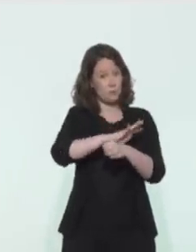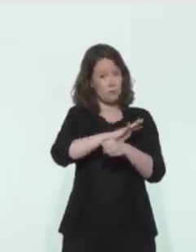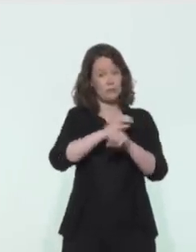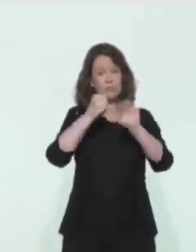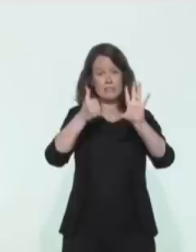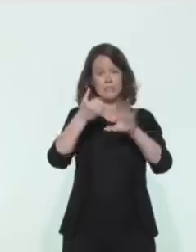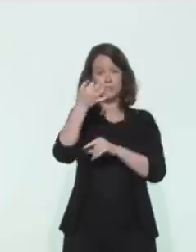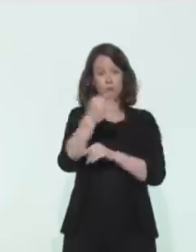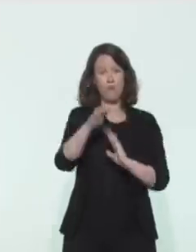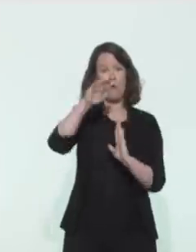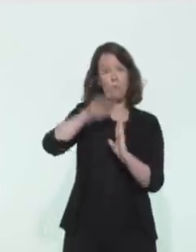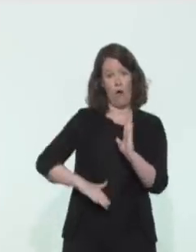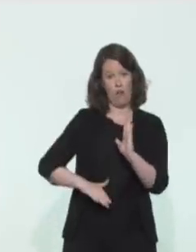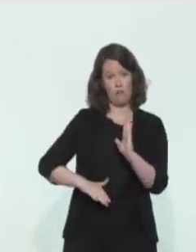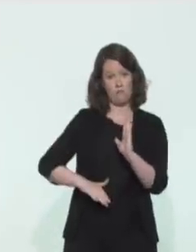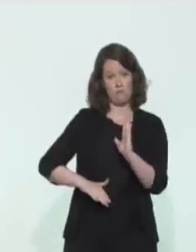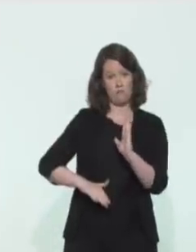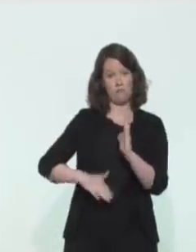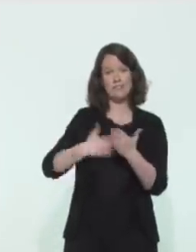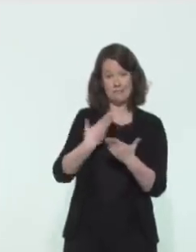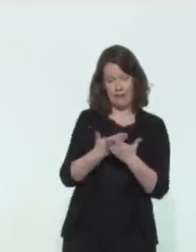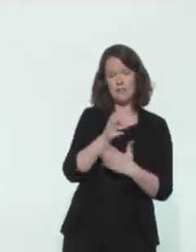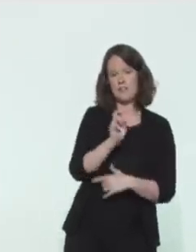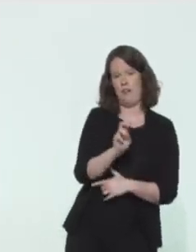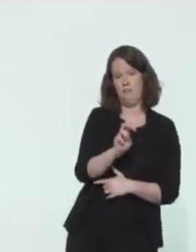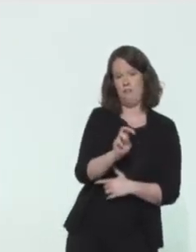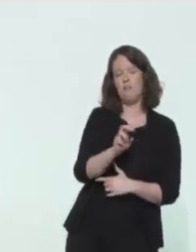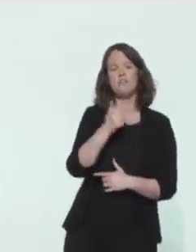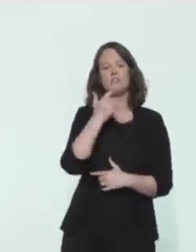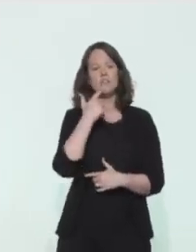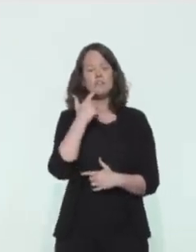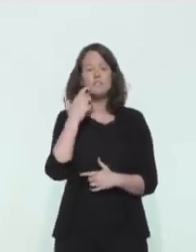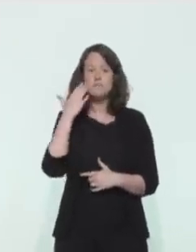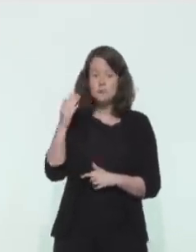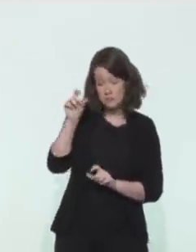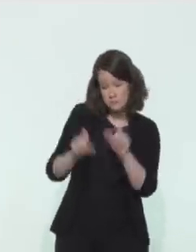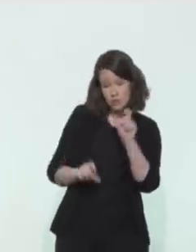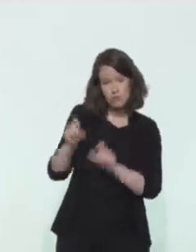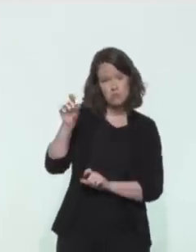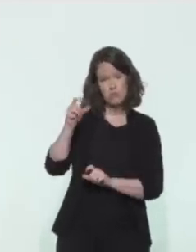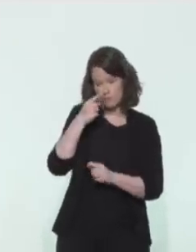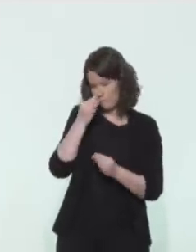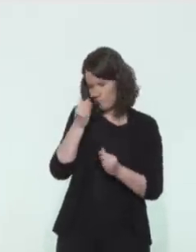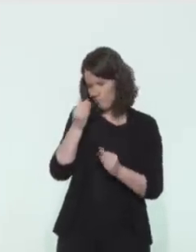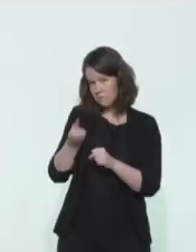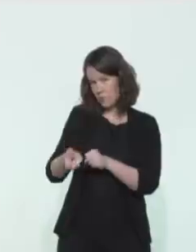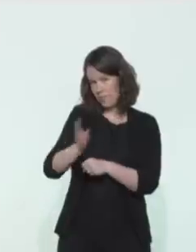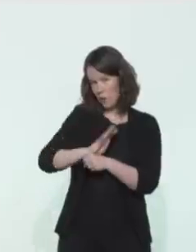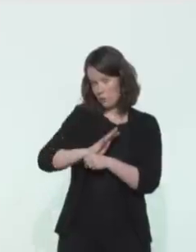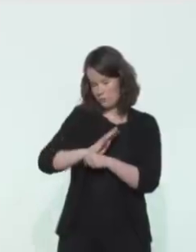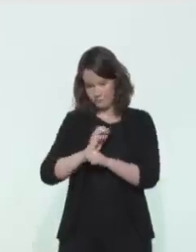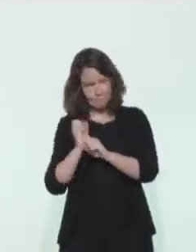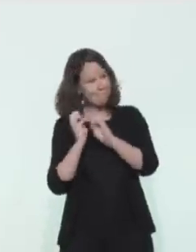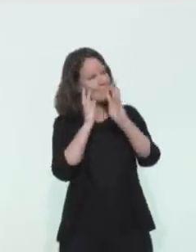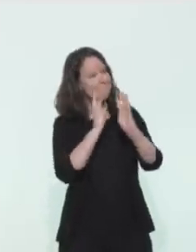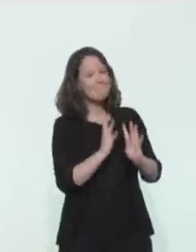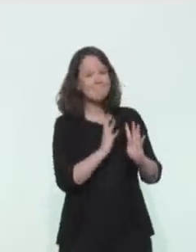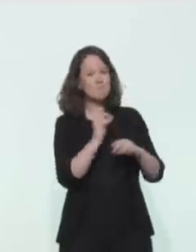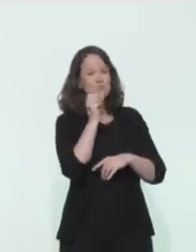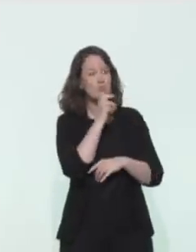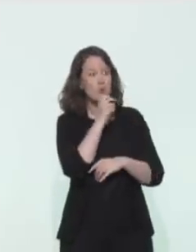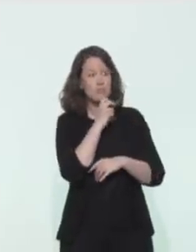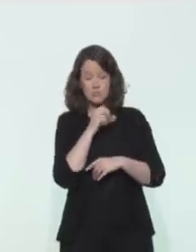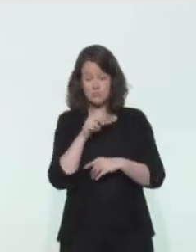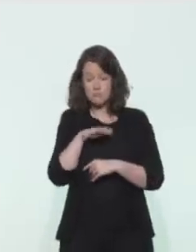je le redis, s'il y a moins de 6% qui vont aux urgences des hôpitaux d'un département pour suspicion de coronavirus, le département apparaît alors en